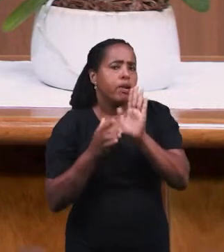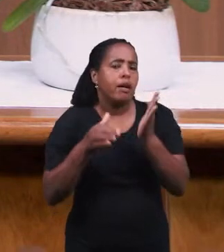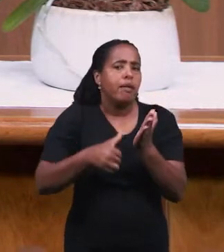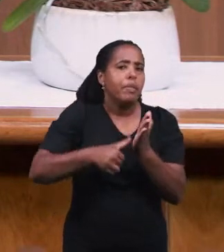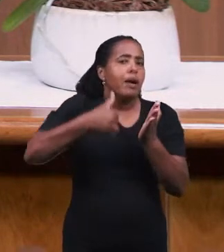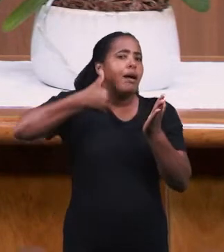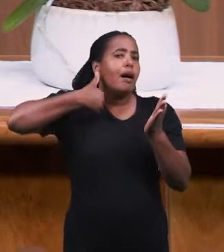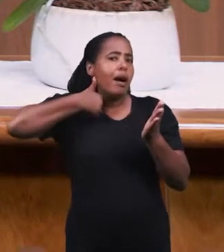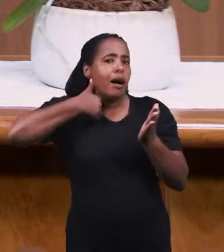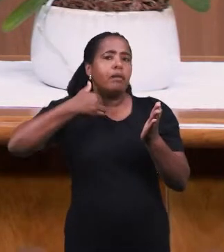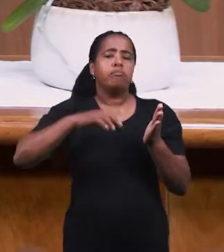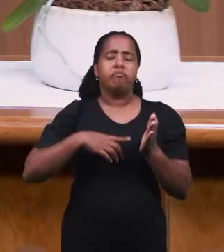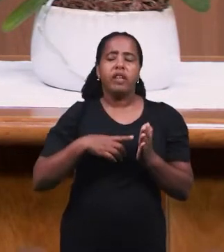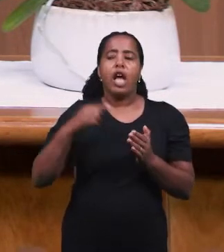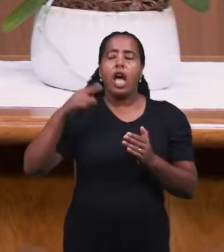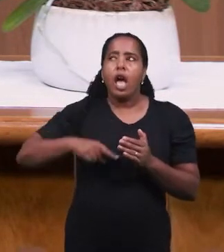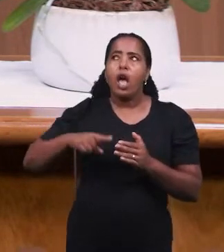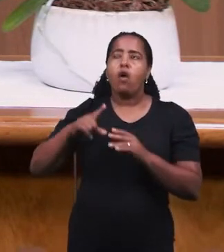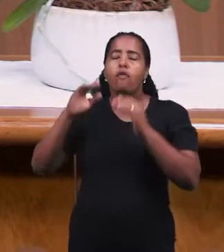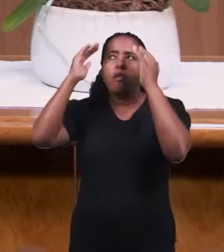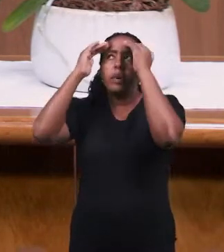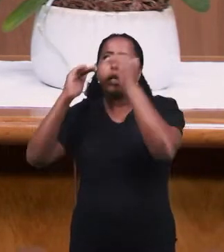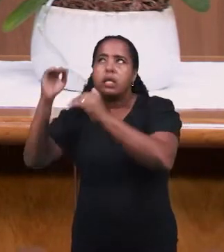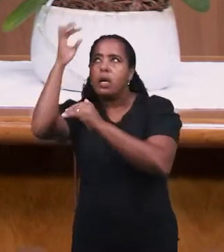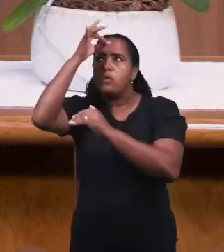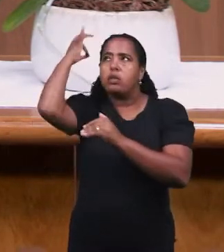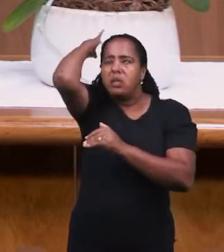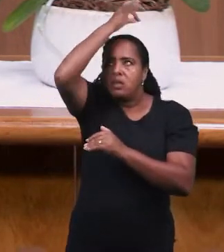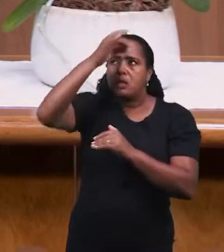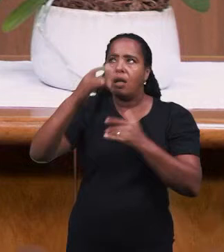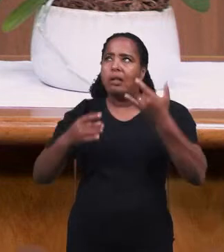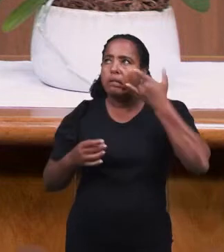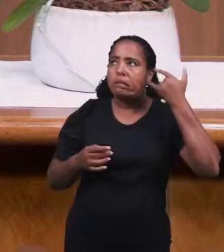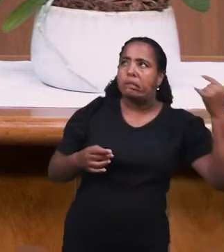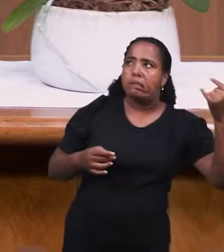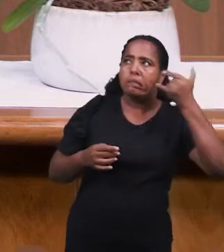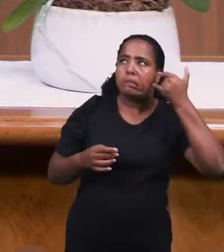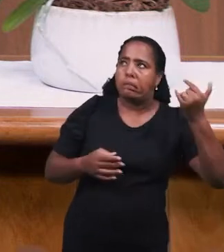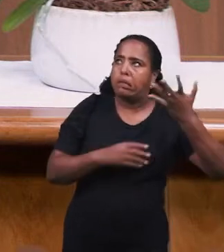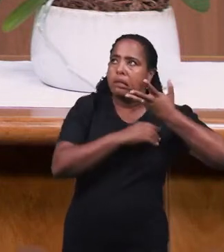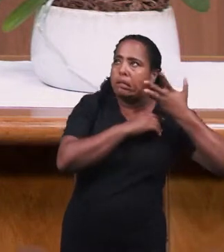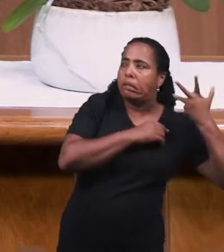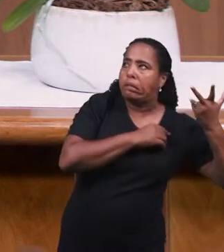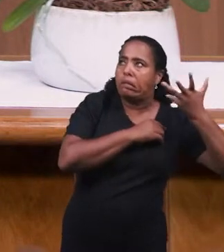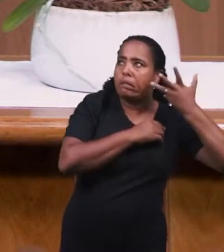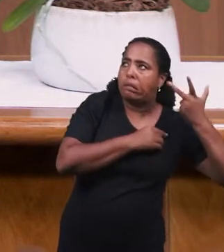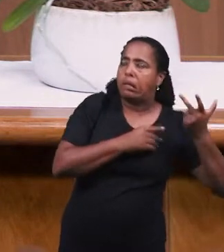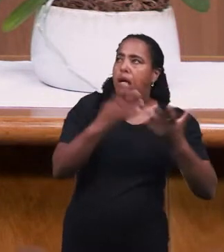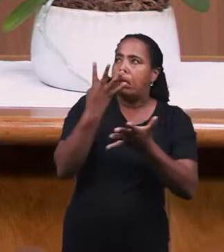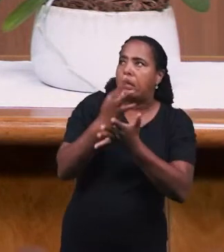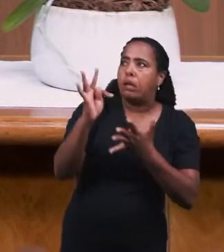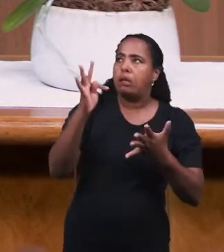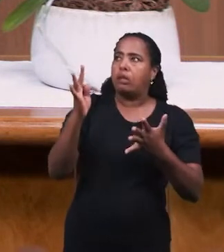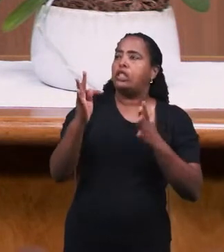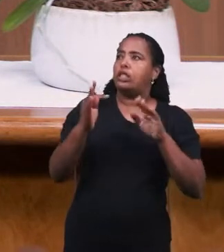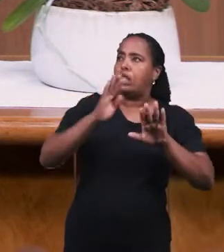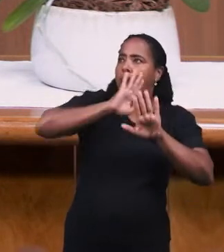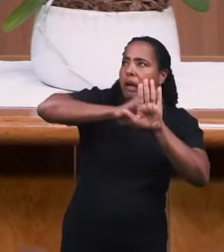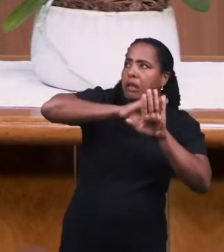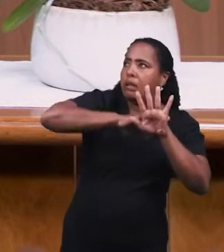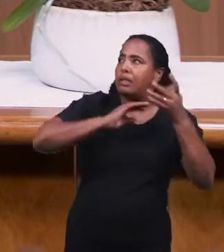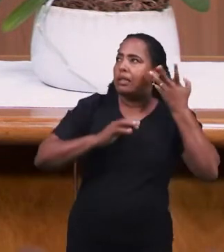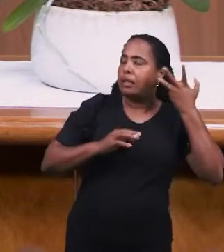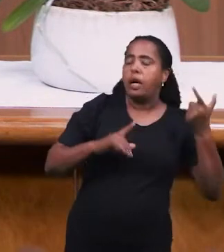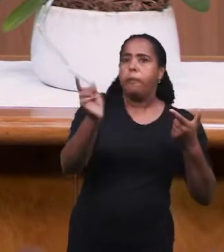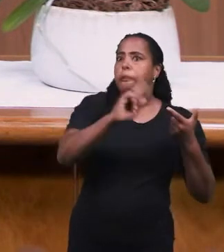dois écouter le Saint-Esprit et pas ce qui endort. Ce n'est pas la raison,